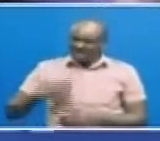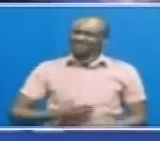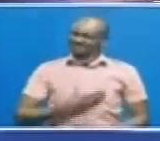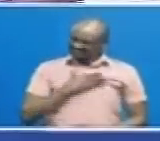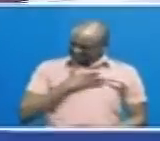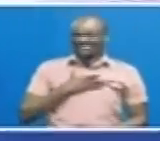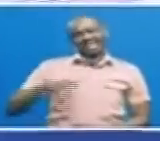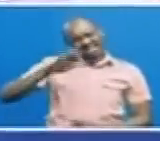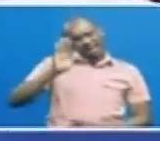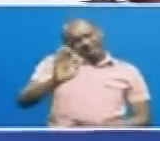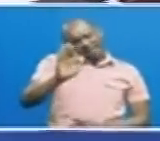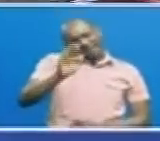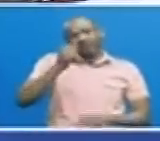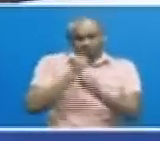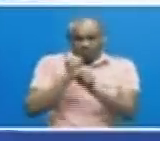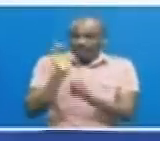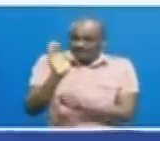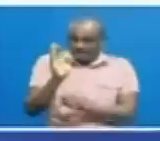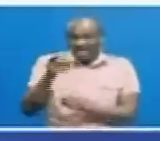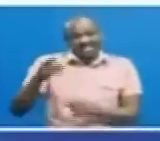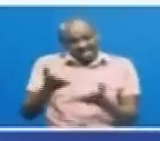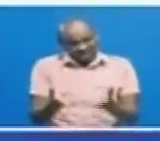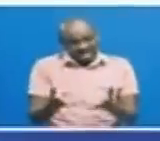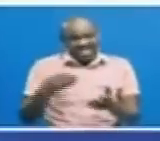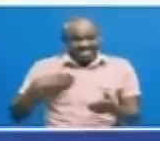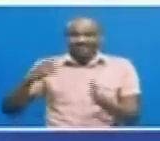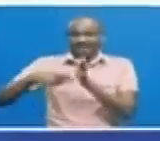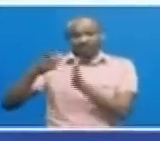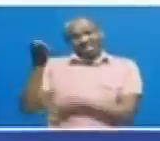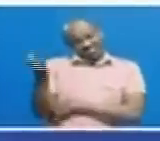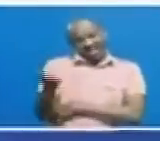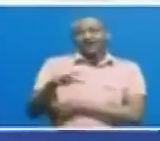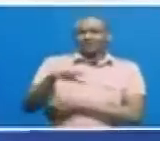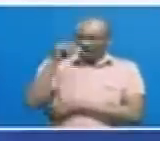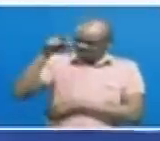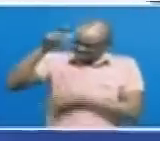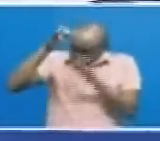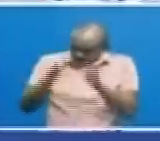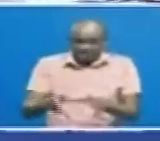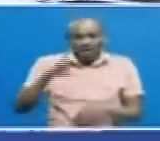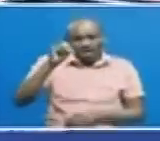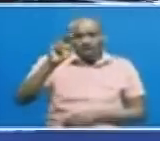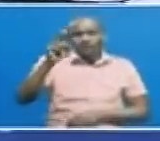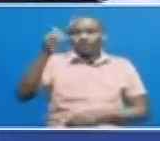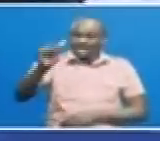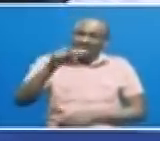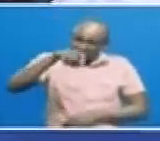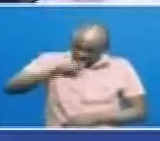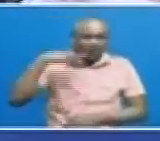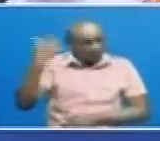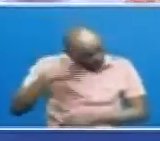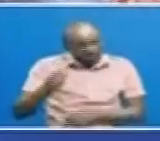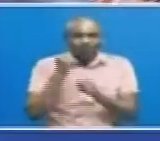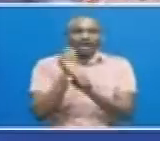Nilimtembelea katika maeneo yake ya kazi hapa jijini, eneo la viwandani, na kumpata Muya Muya katika heka heka zake za kila